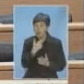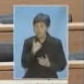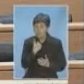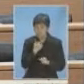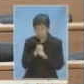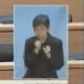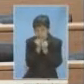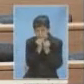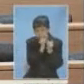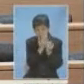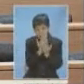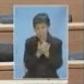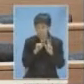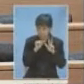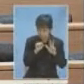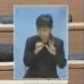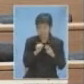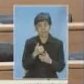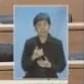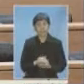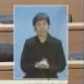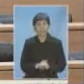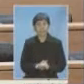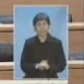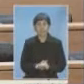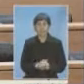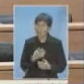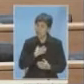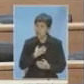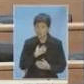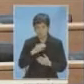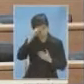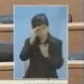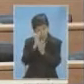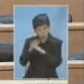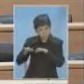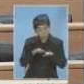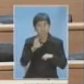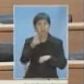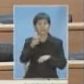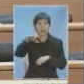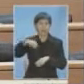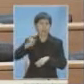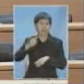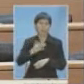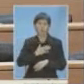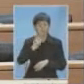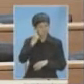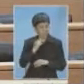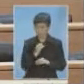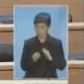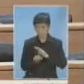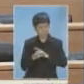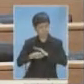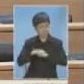จะวิ่งเต้นกันถึง 300,000 บาทต่อ1ที่นั่งเพื่อที่จะเตรียมตำรวจนี้ไว้สำหรับรัฐสภาแห่งใหม่นี่จะไม่เกิดขึ้